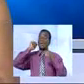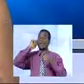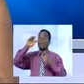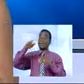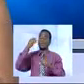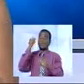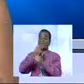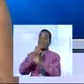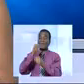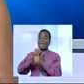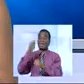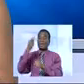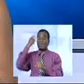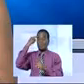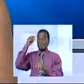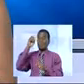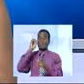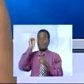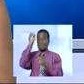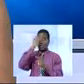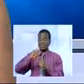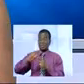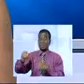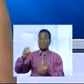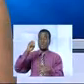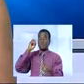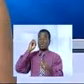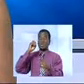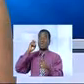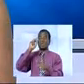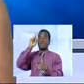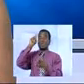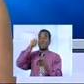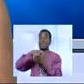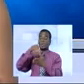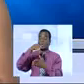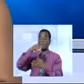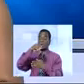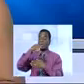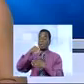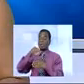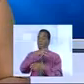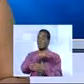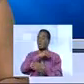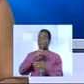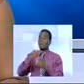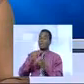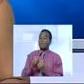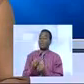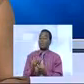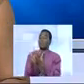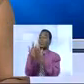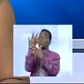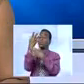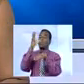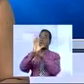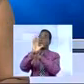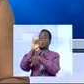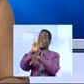au travail pour les objectifs du millénaire pour le développement OMD et l'émergence de la